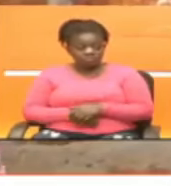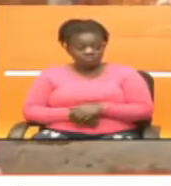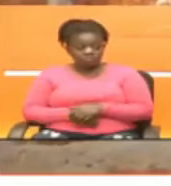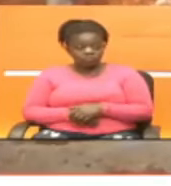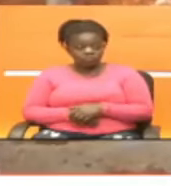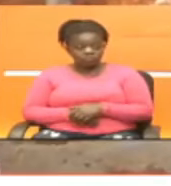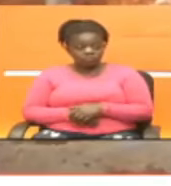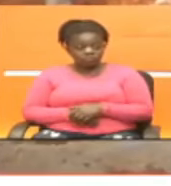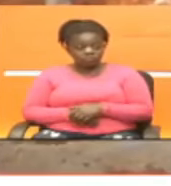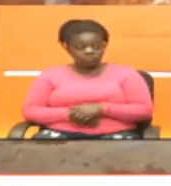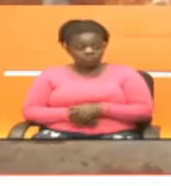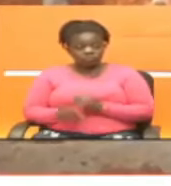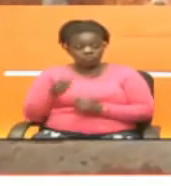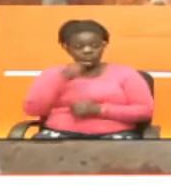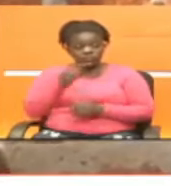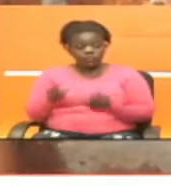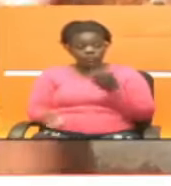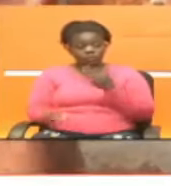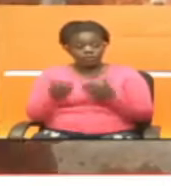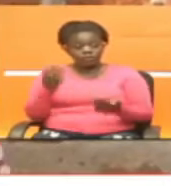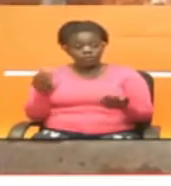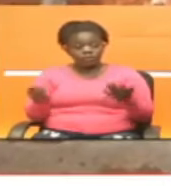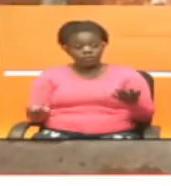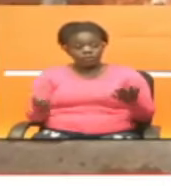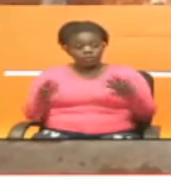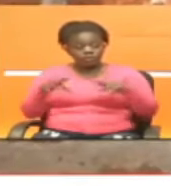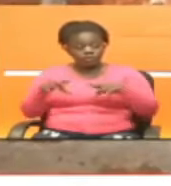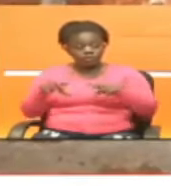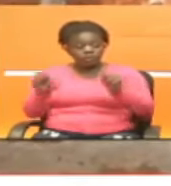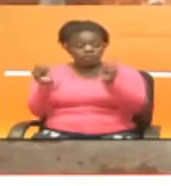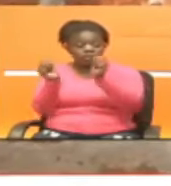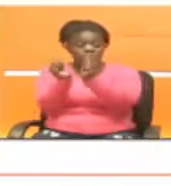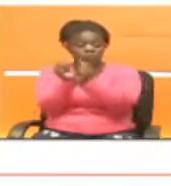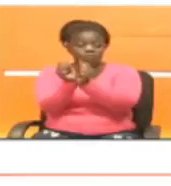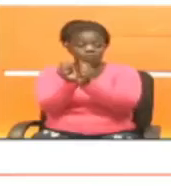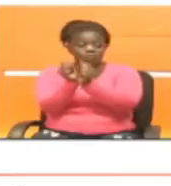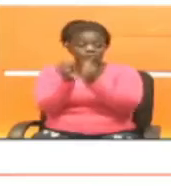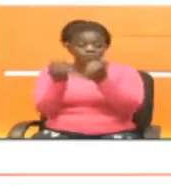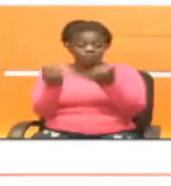ni mkamba wababa amu bamu kwa tanga musiba.